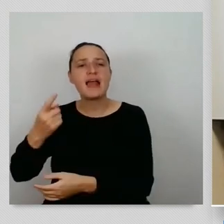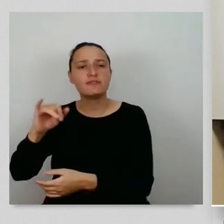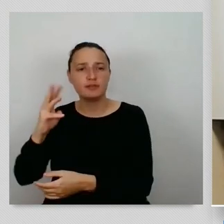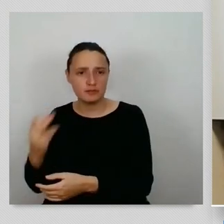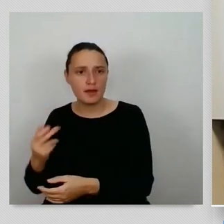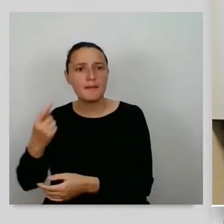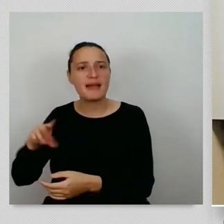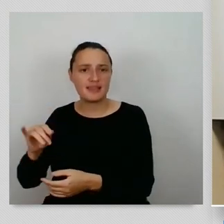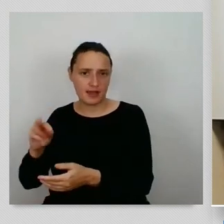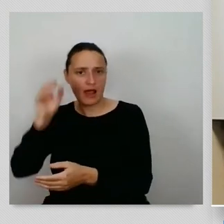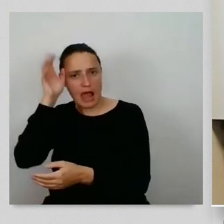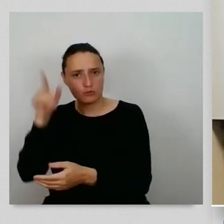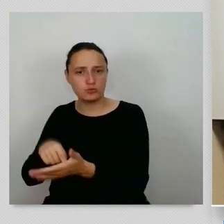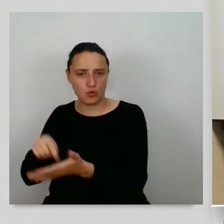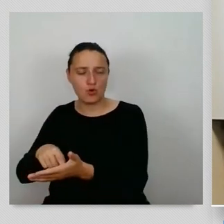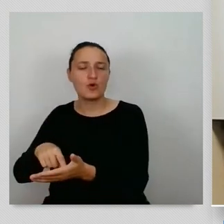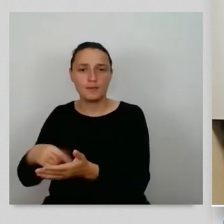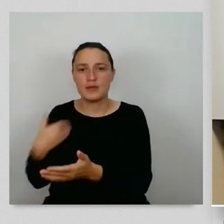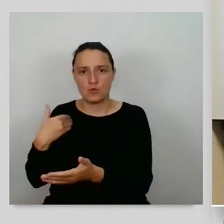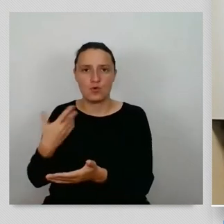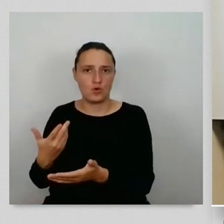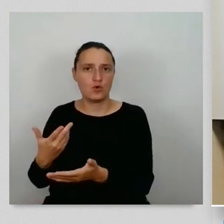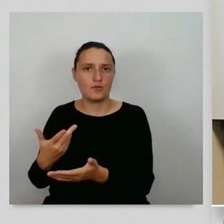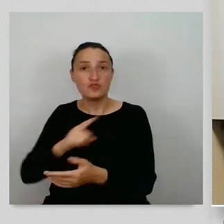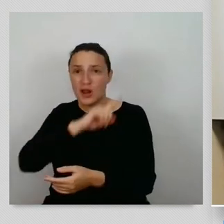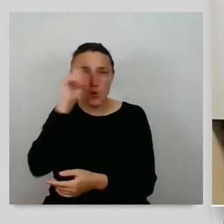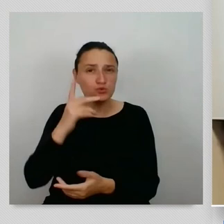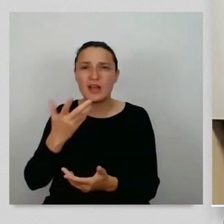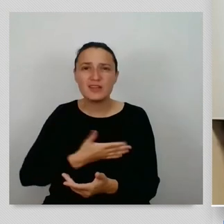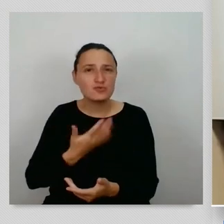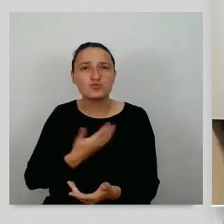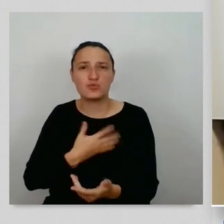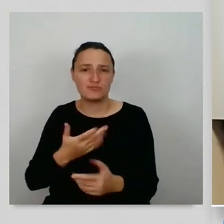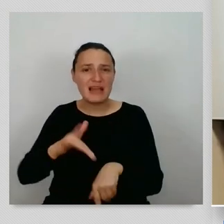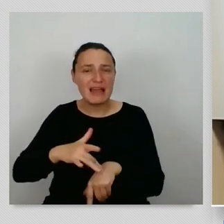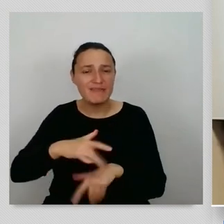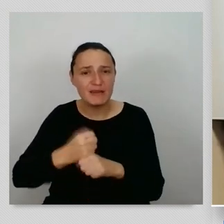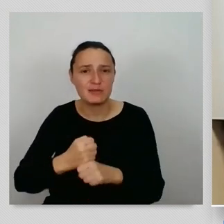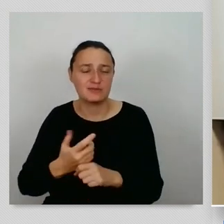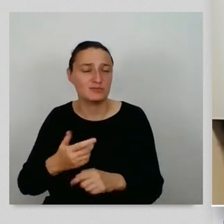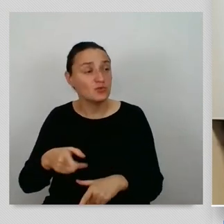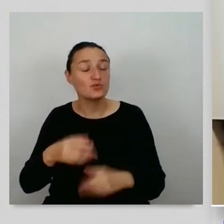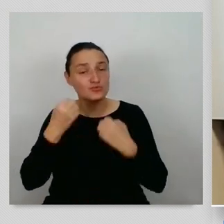obywatelki nie czują sprawczości i jakby ciężkie będzie przejście z tej